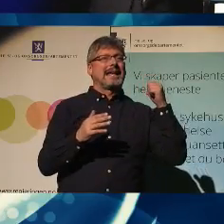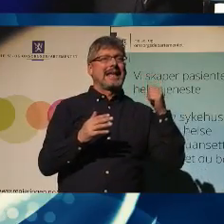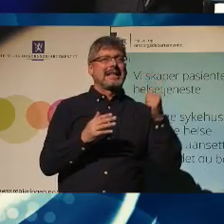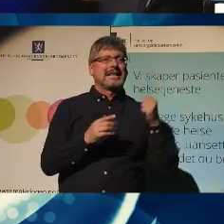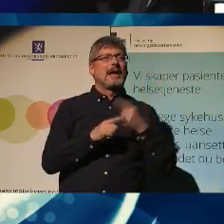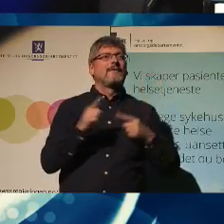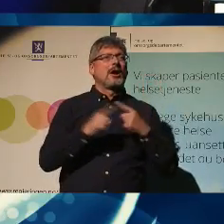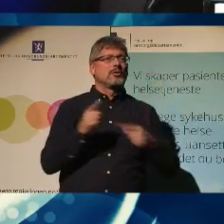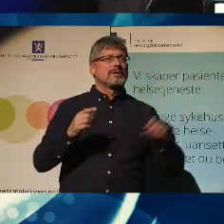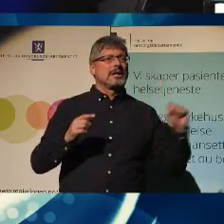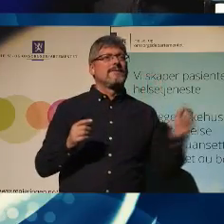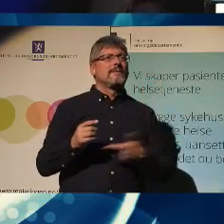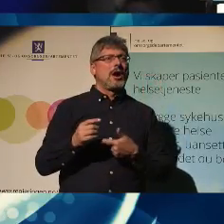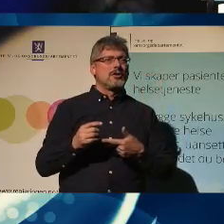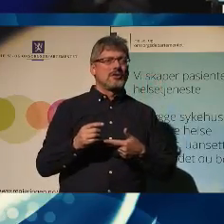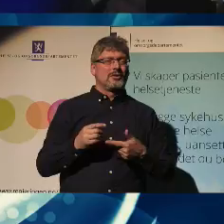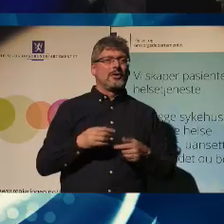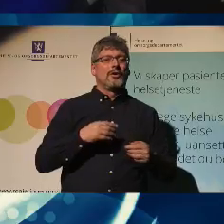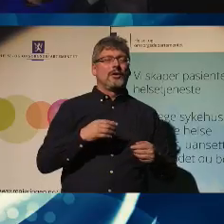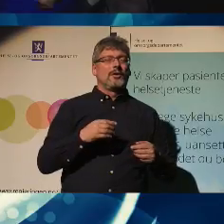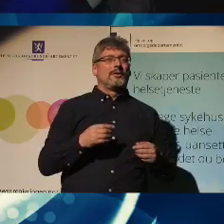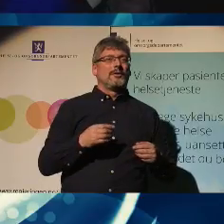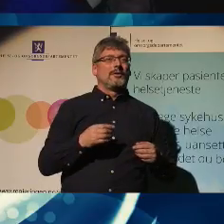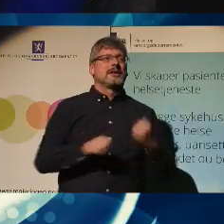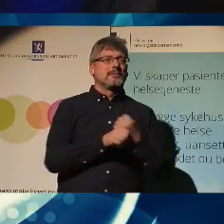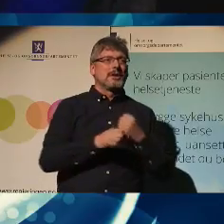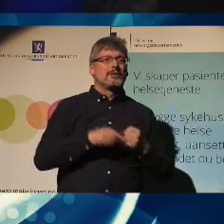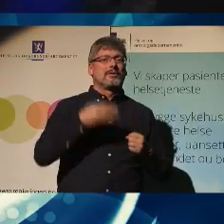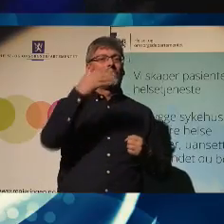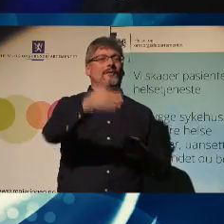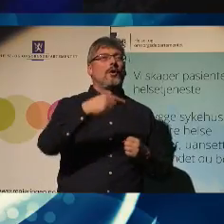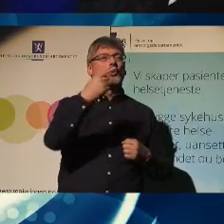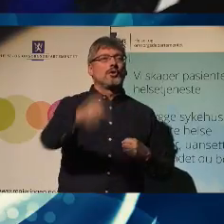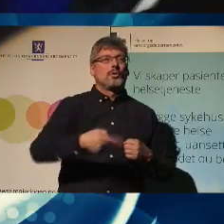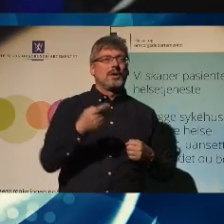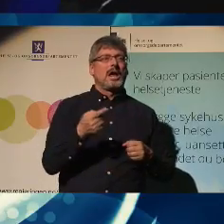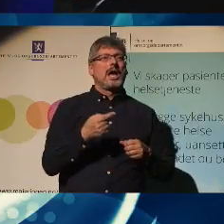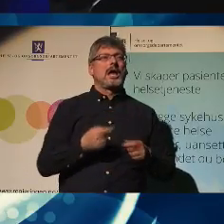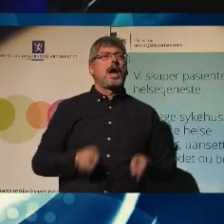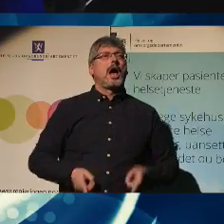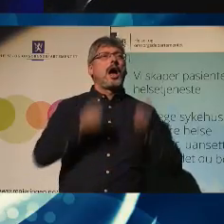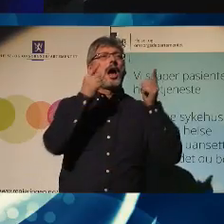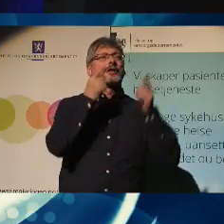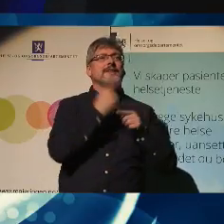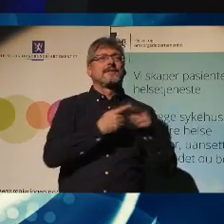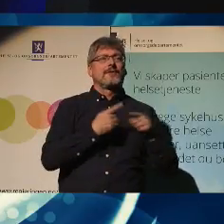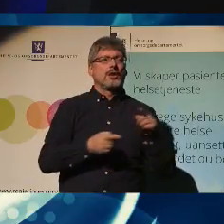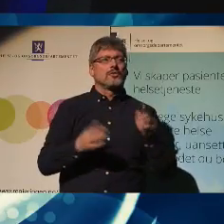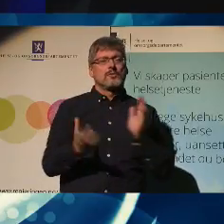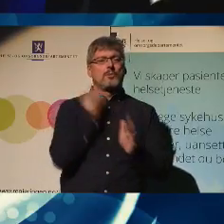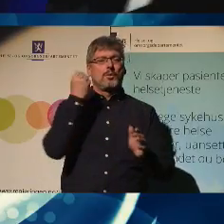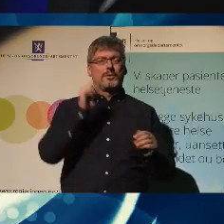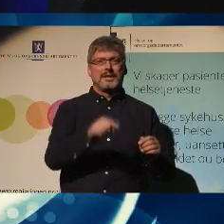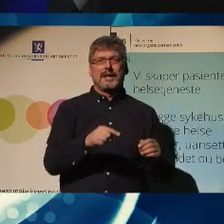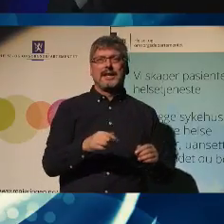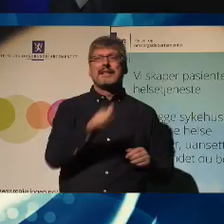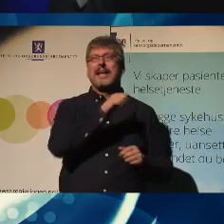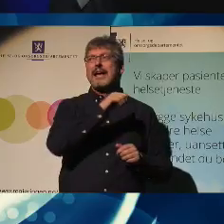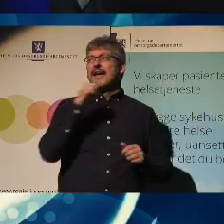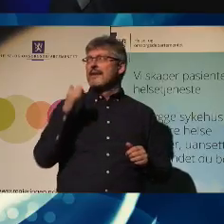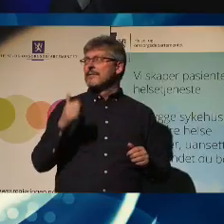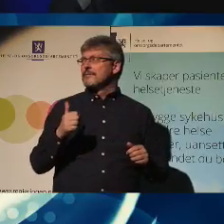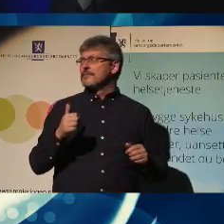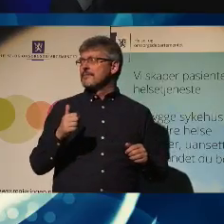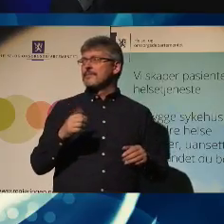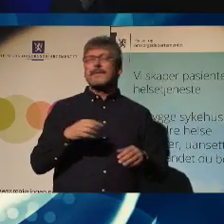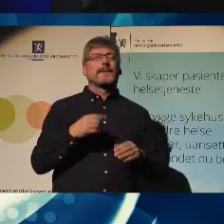på helsearbeidet, og forhjulet dreier seg om alle atferdsfaktorene som nyter godt av dette. Det enorme gevinster i å satse